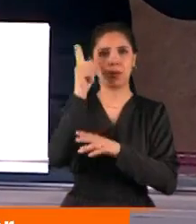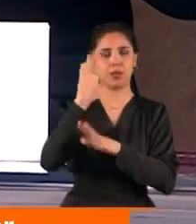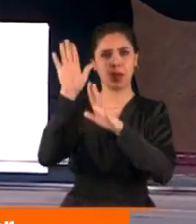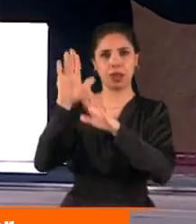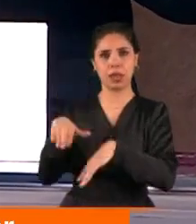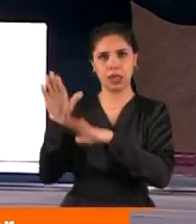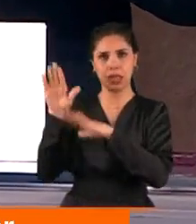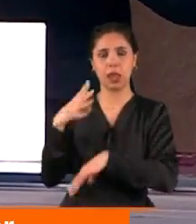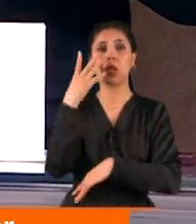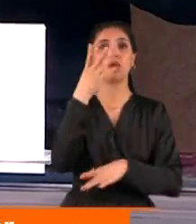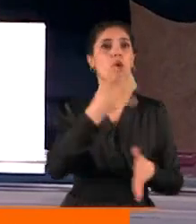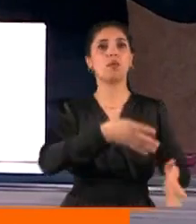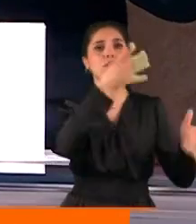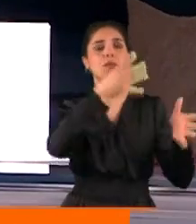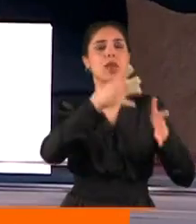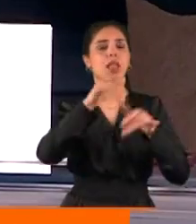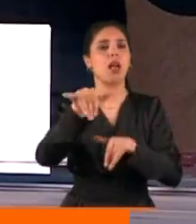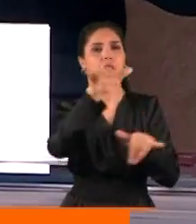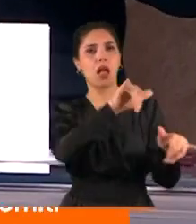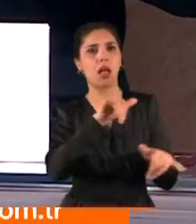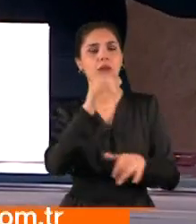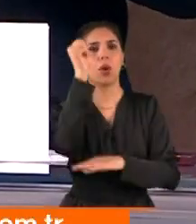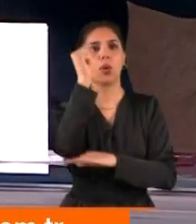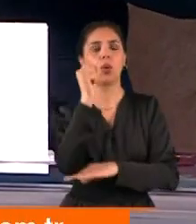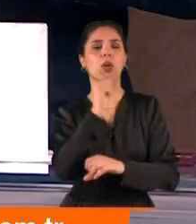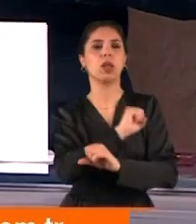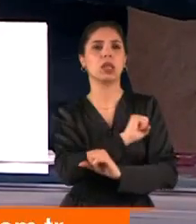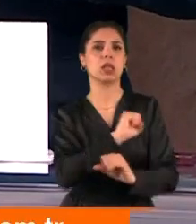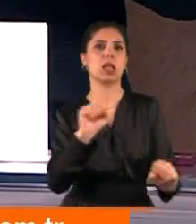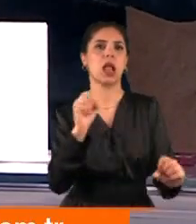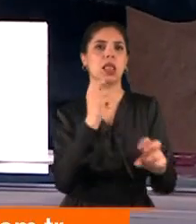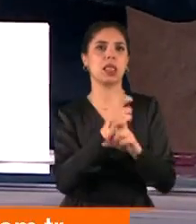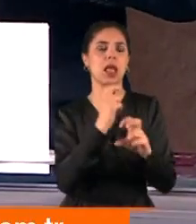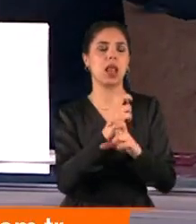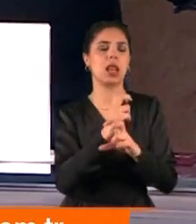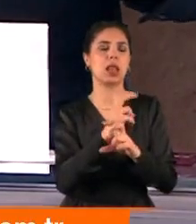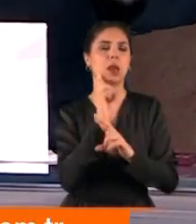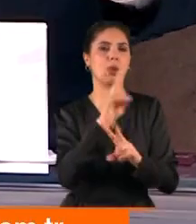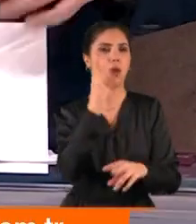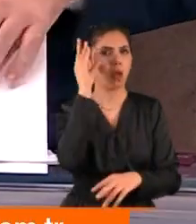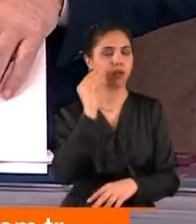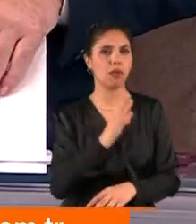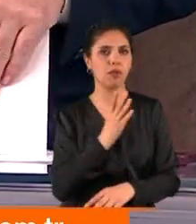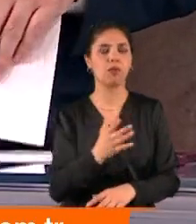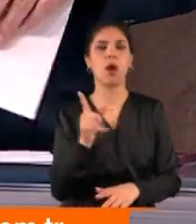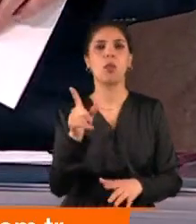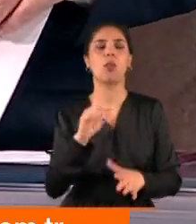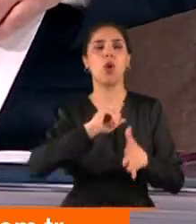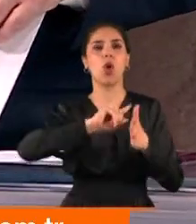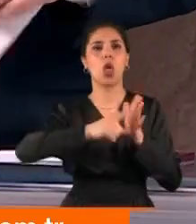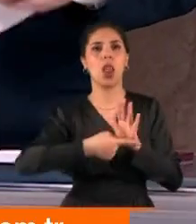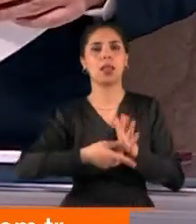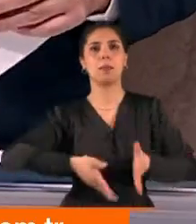yıkıldı. Kalan 4 blokta da durum aynı. Kolonlardaki tahribat zaten tehlike çanlarını çaldığını söylüyor aslında. Kooperatif yönetim